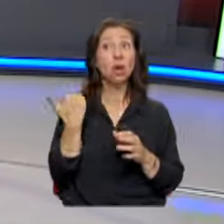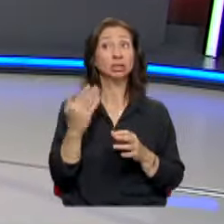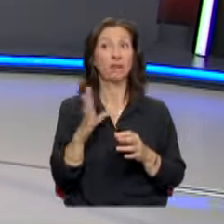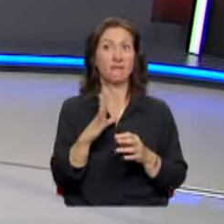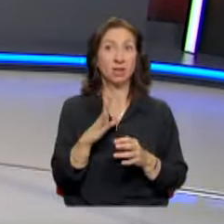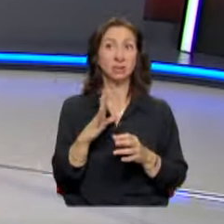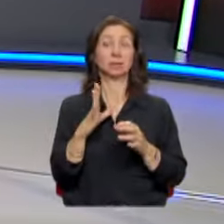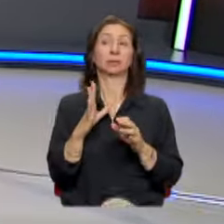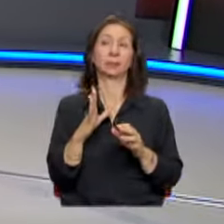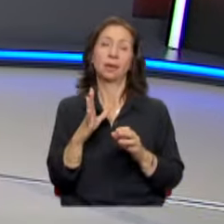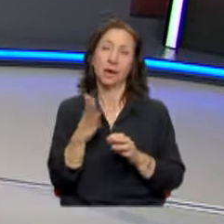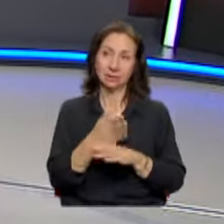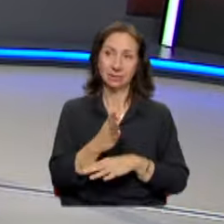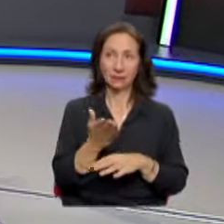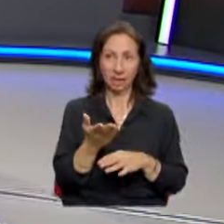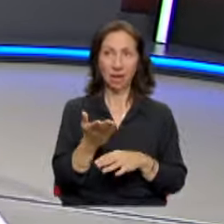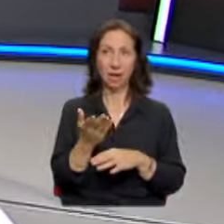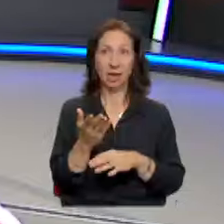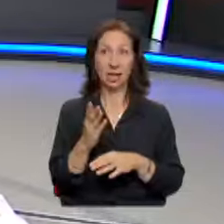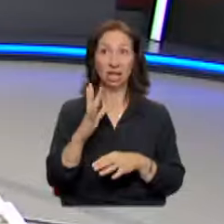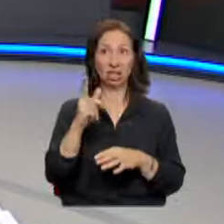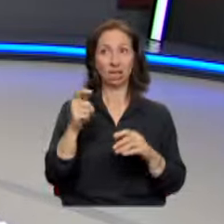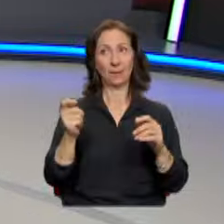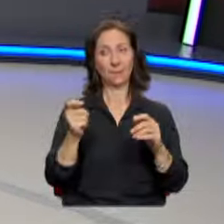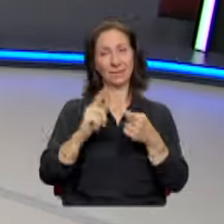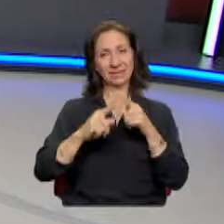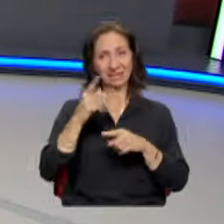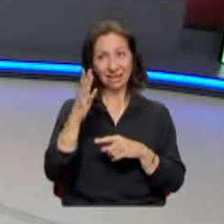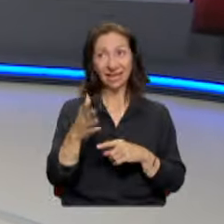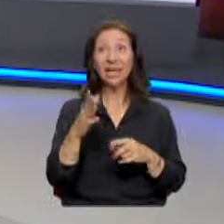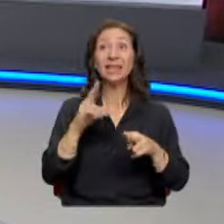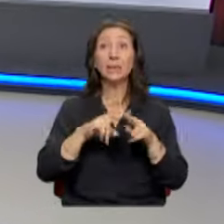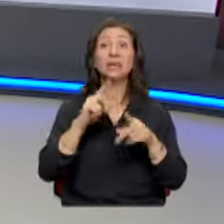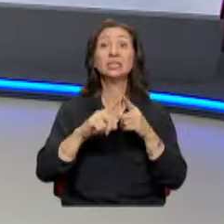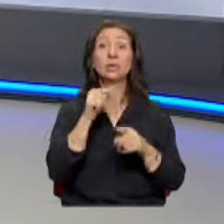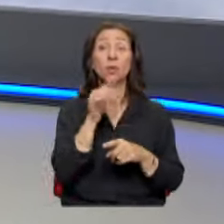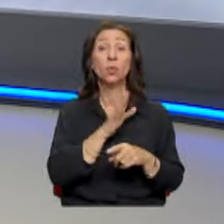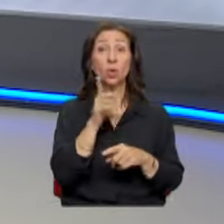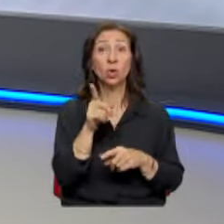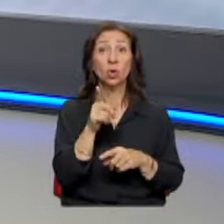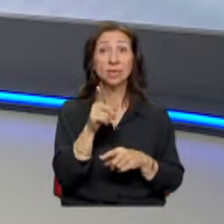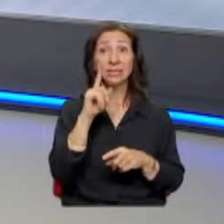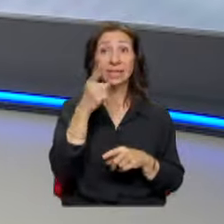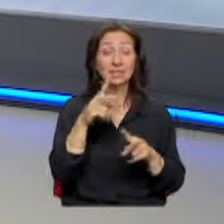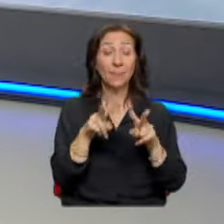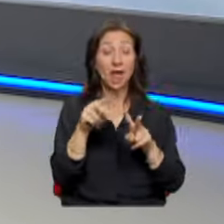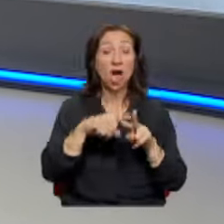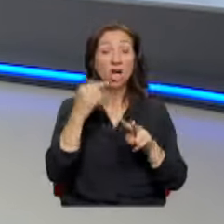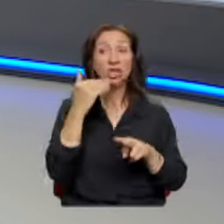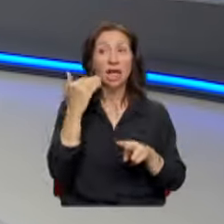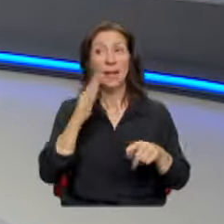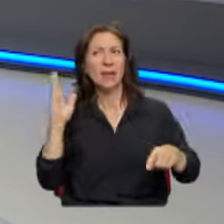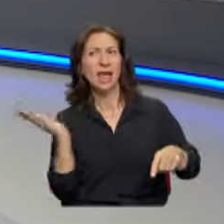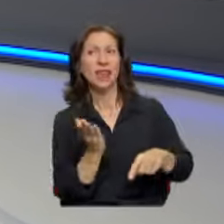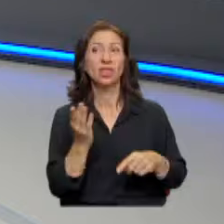de verilmişti aslında gelecek partisinden Kemal Kılıçdaroğlu sadece Meral Akşener le ilgili